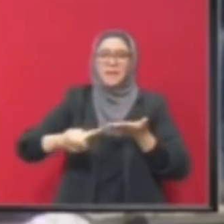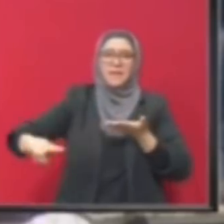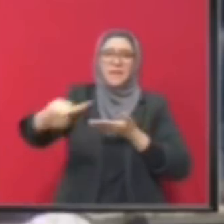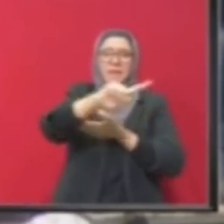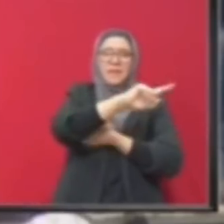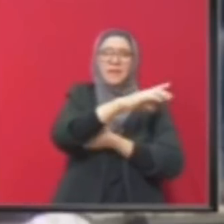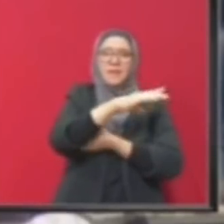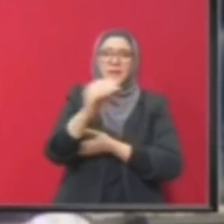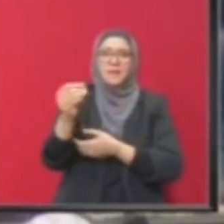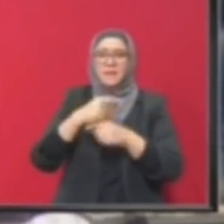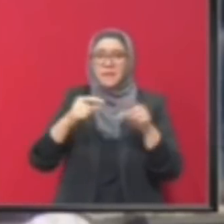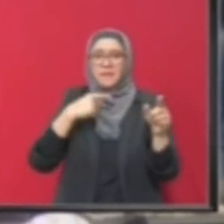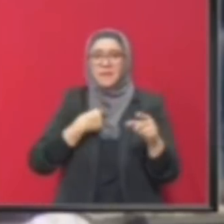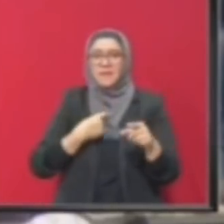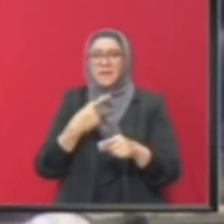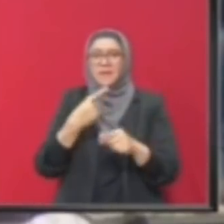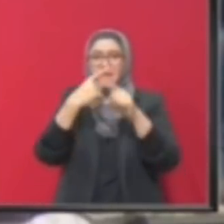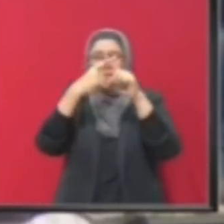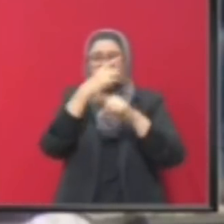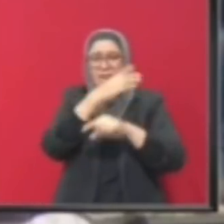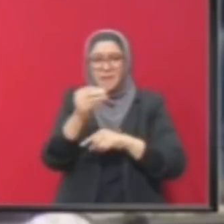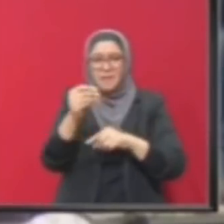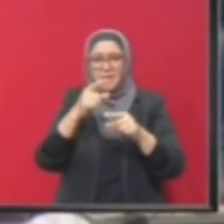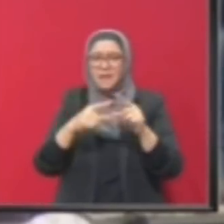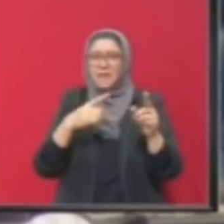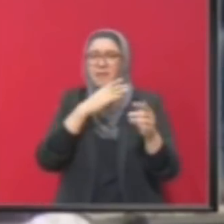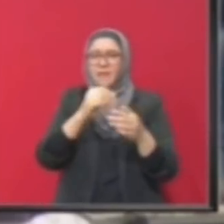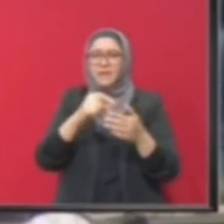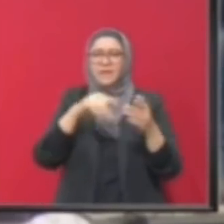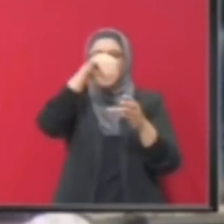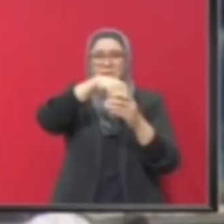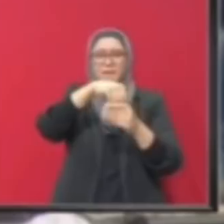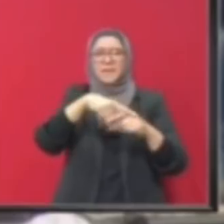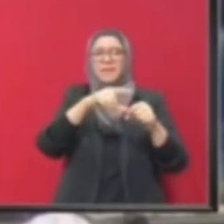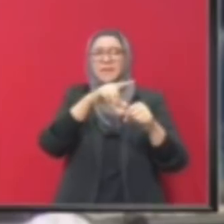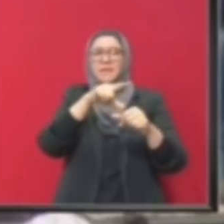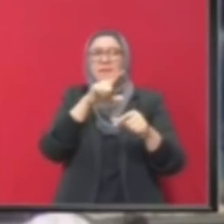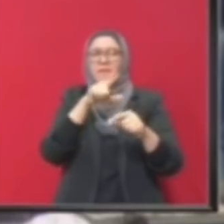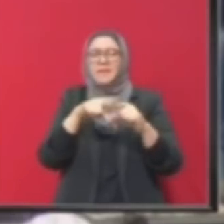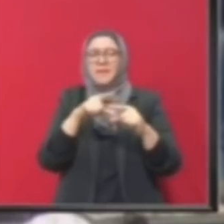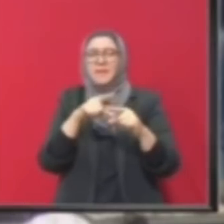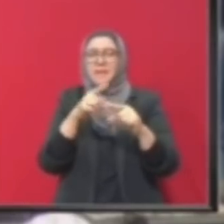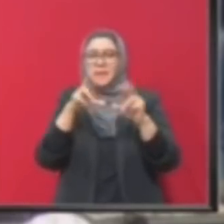forward for the country yang ada. Terima kasih banyak, Datuk Yang di-Pertua. Terima kasih. Sekarang saya menjemput Yang Berhormat.